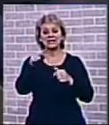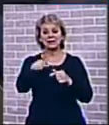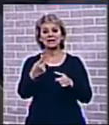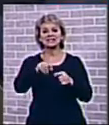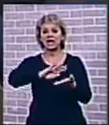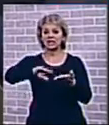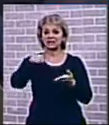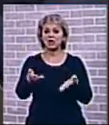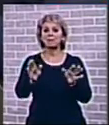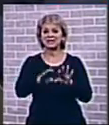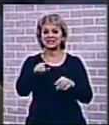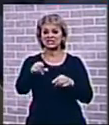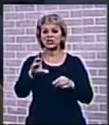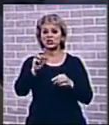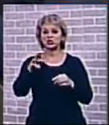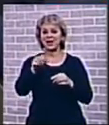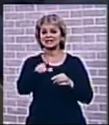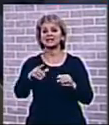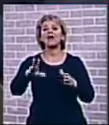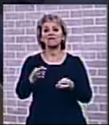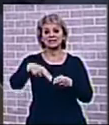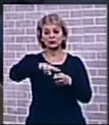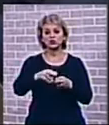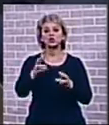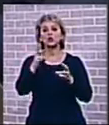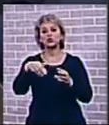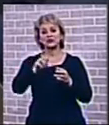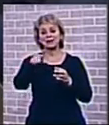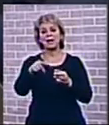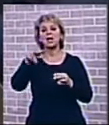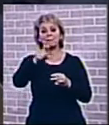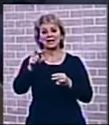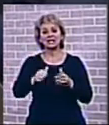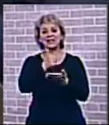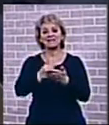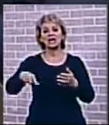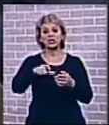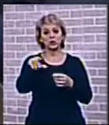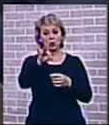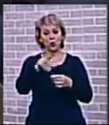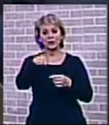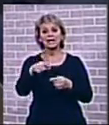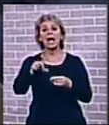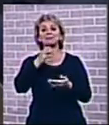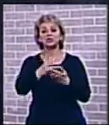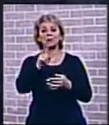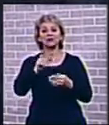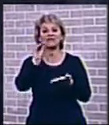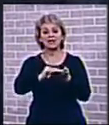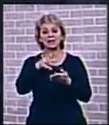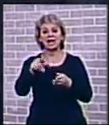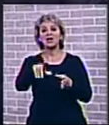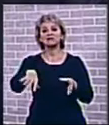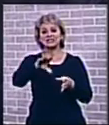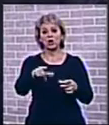для ликвидации последствий ЧС и возмещения ущерба погорельцам. Глава Донского региона отчитался. Из пунктов временного размещения